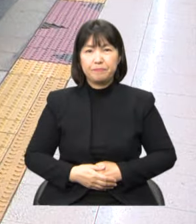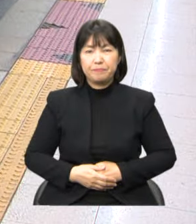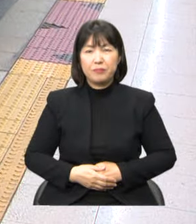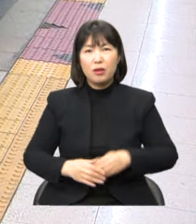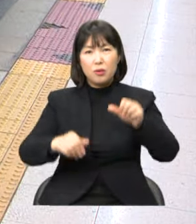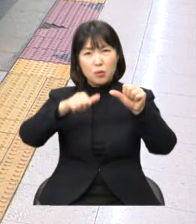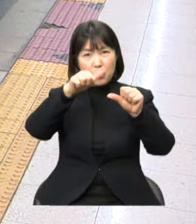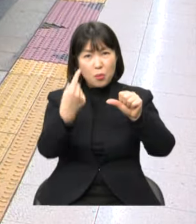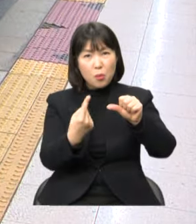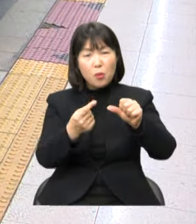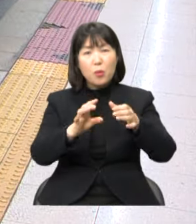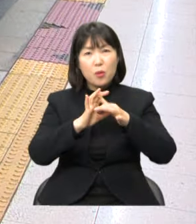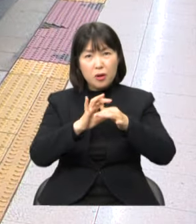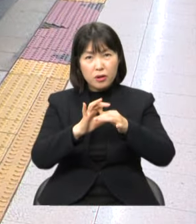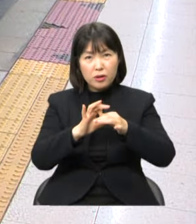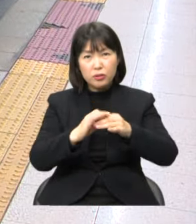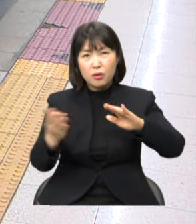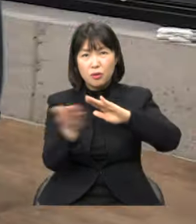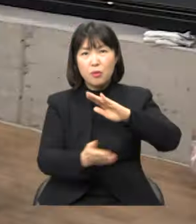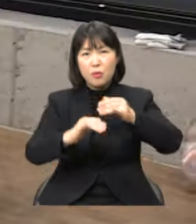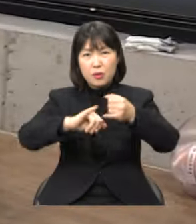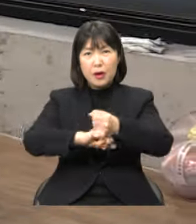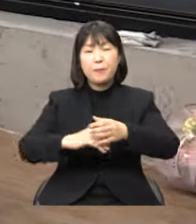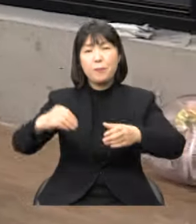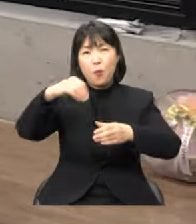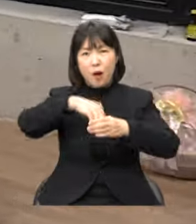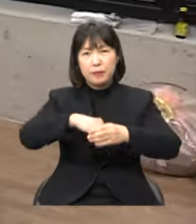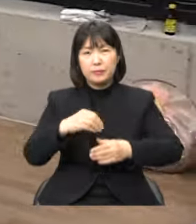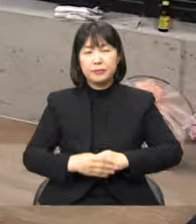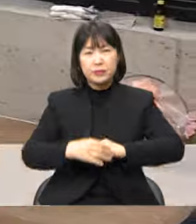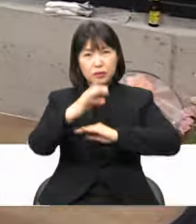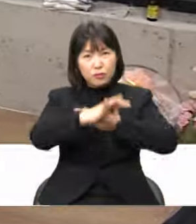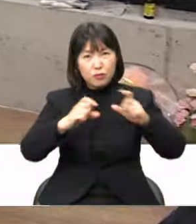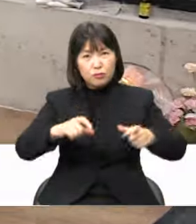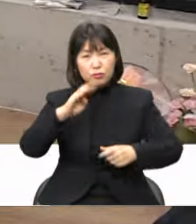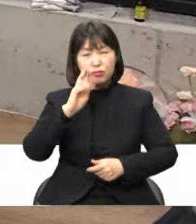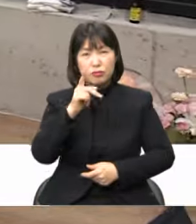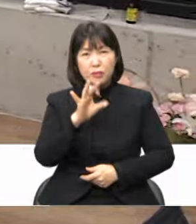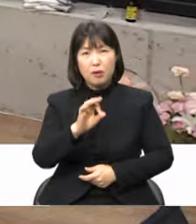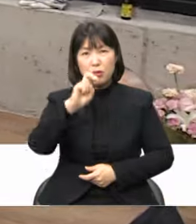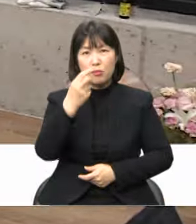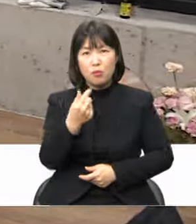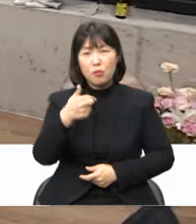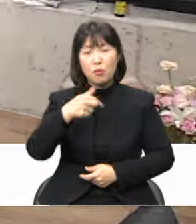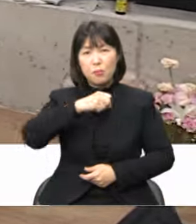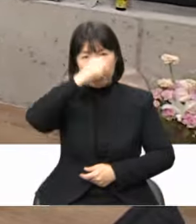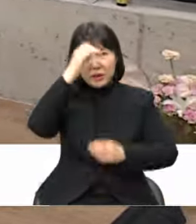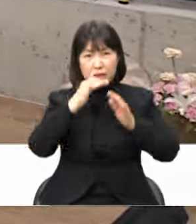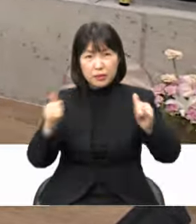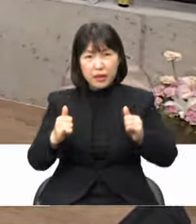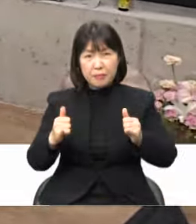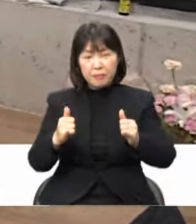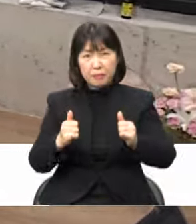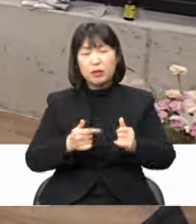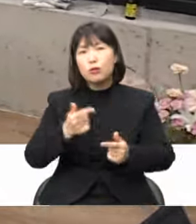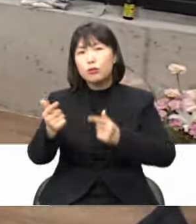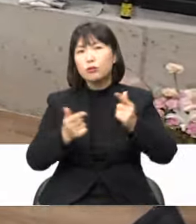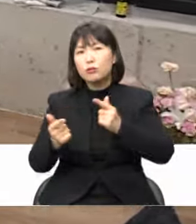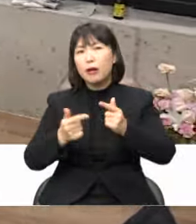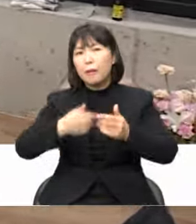오호선 연장도 공약에 담겼습니다 서구 병 모경종 당선인은 대광이 조정 안에서 빠진